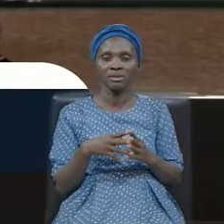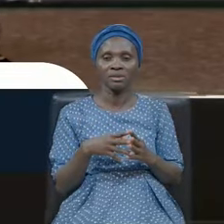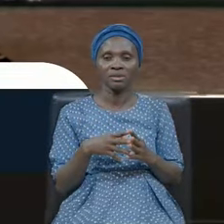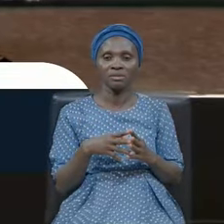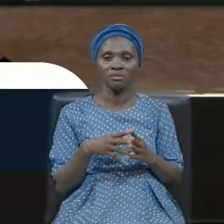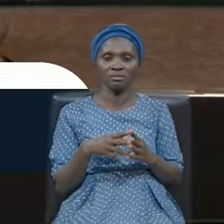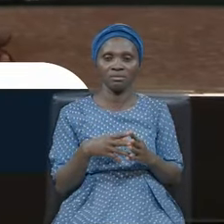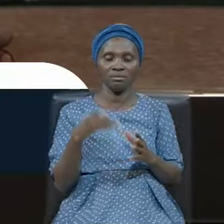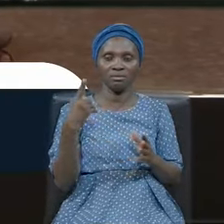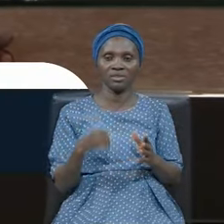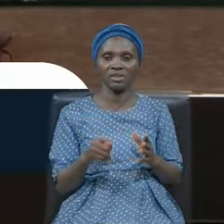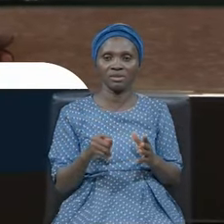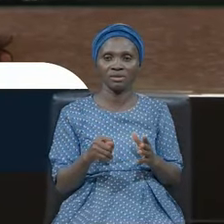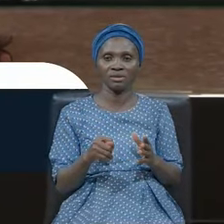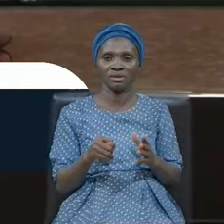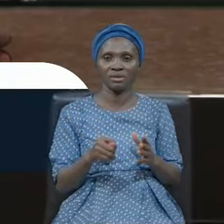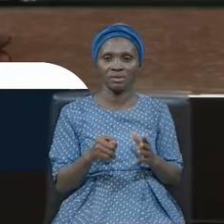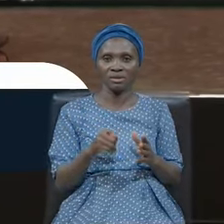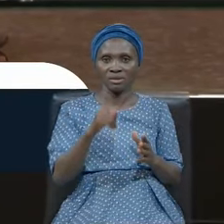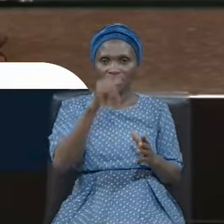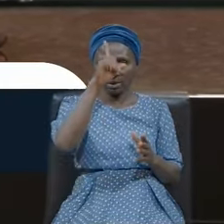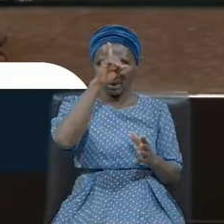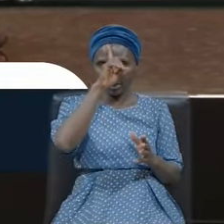bonté transcendante sous la foi